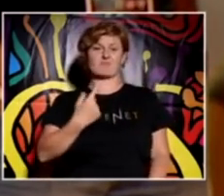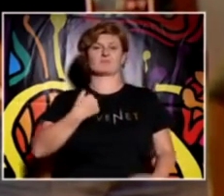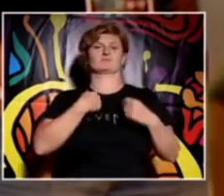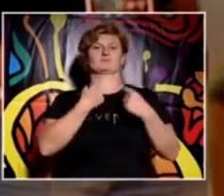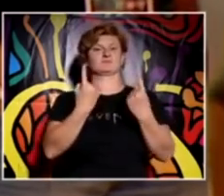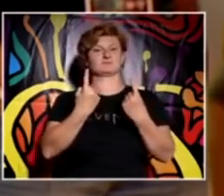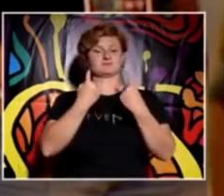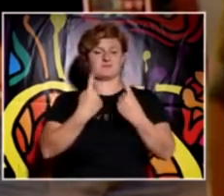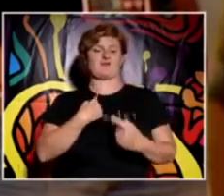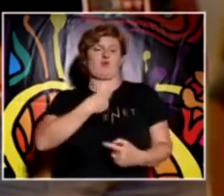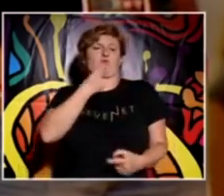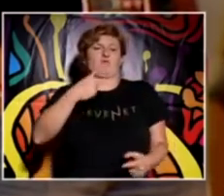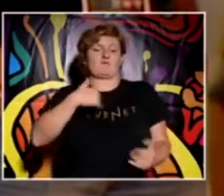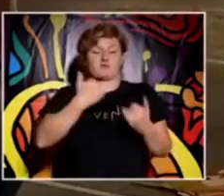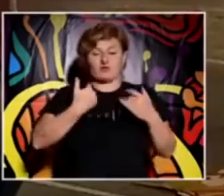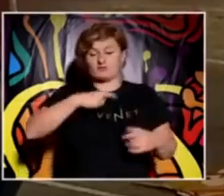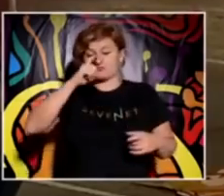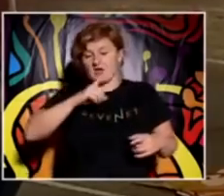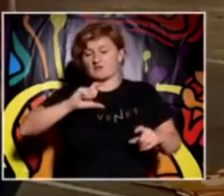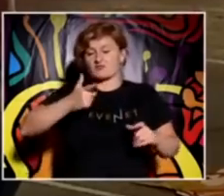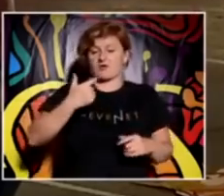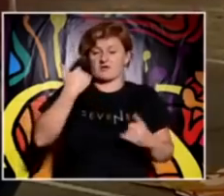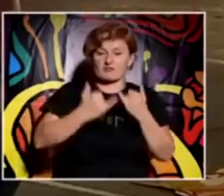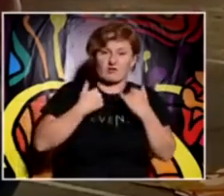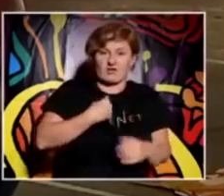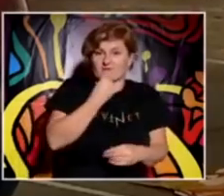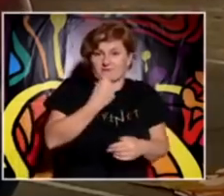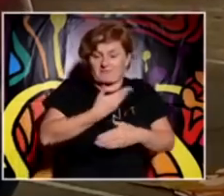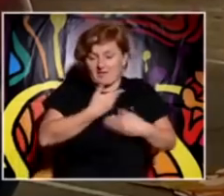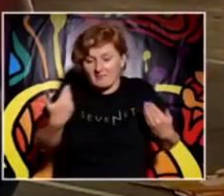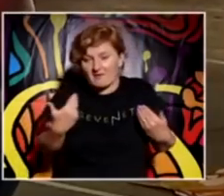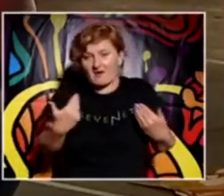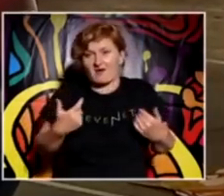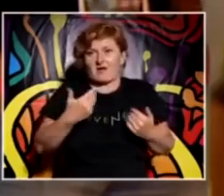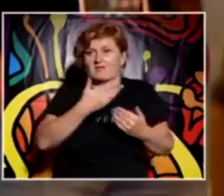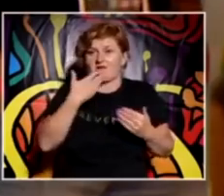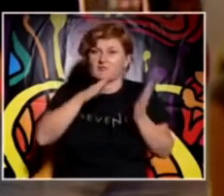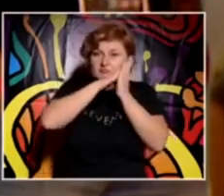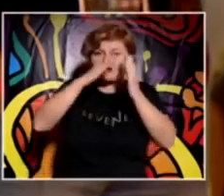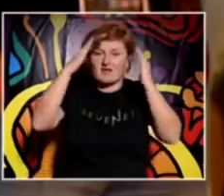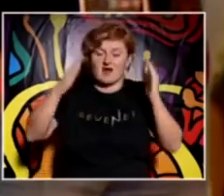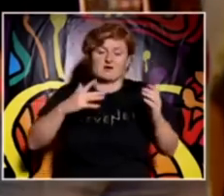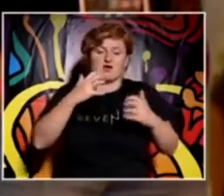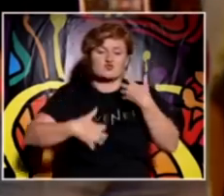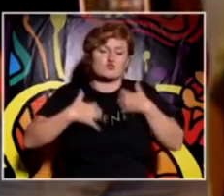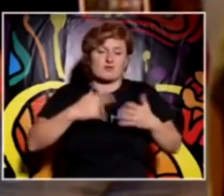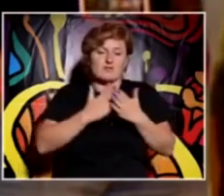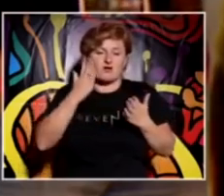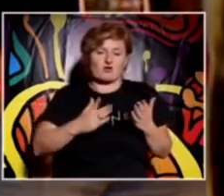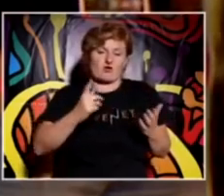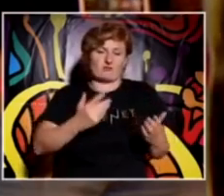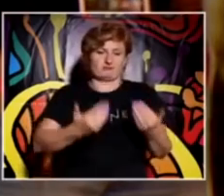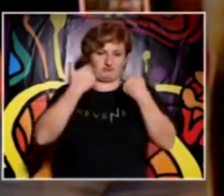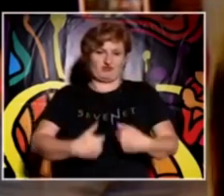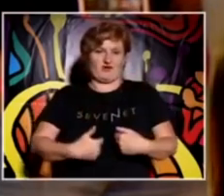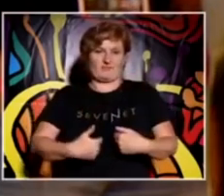sam. Jak coś źle pójdzie, nie będę miał co jeść, nie będę, nie wiem, miał dachu nad głową, to będę zły tylko i wyłącznie na siebie. A